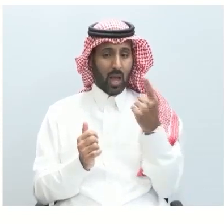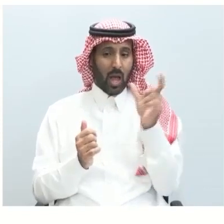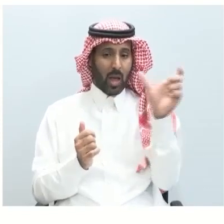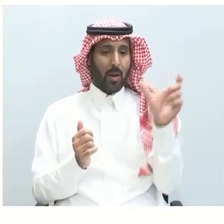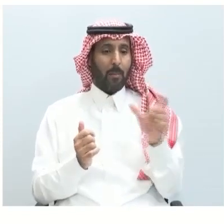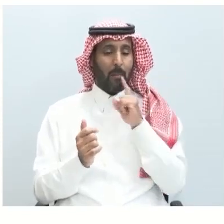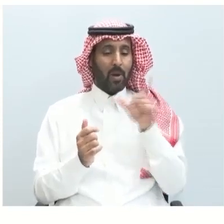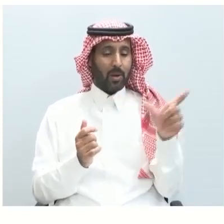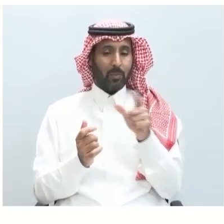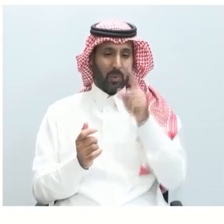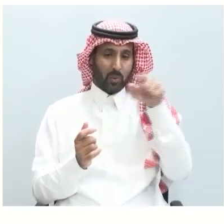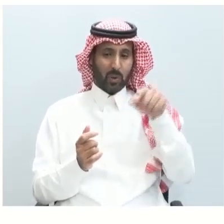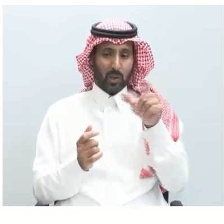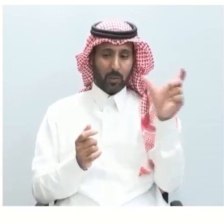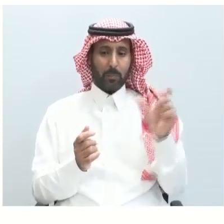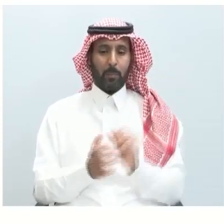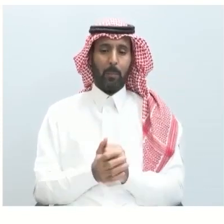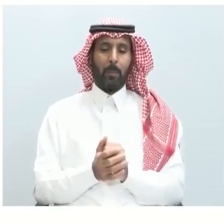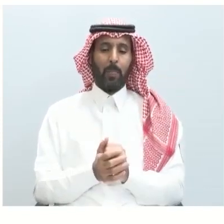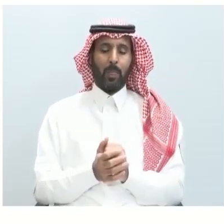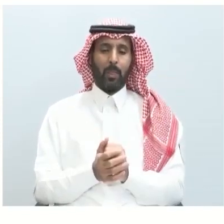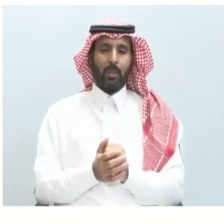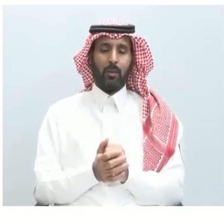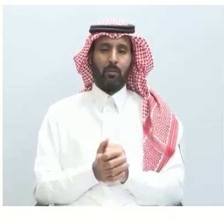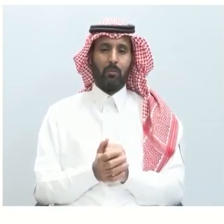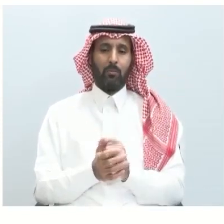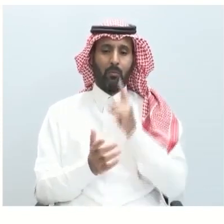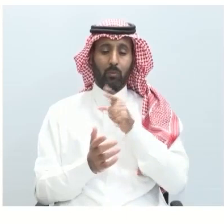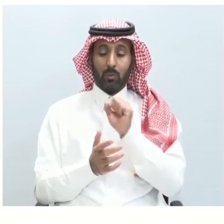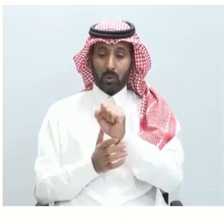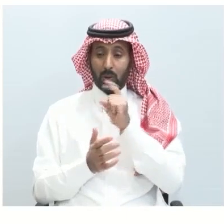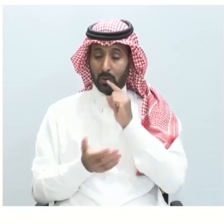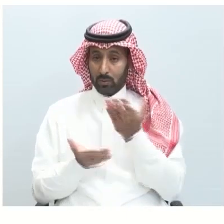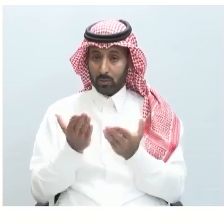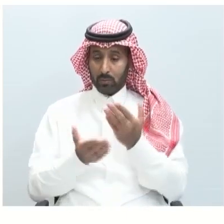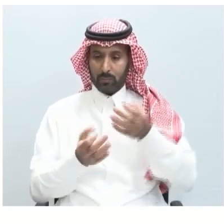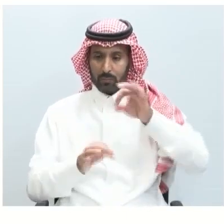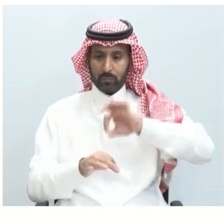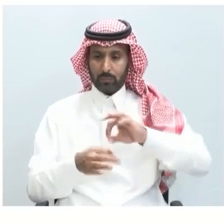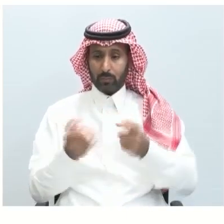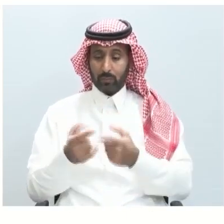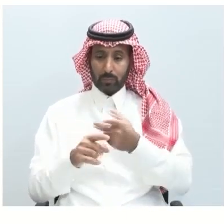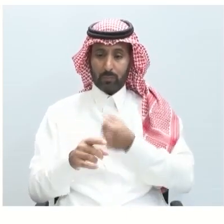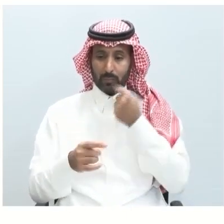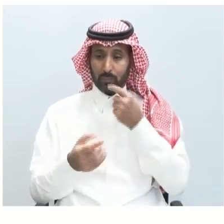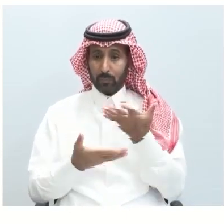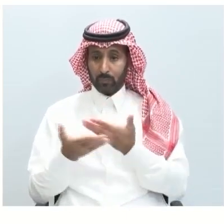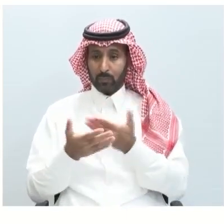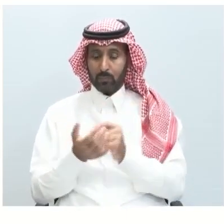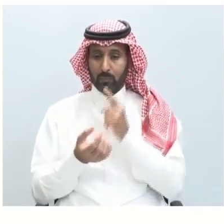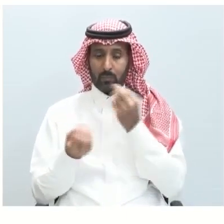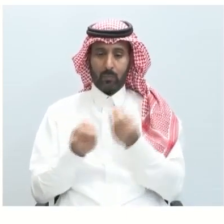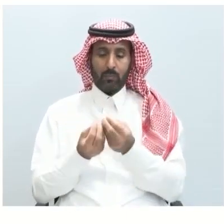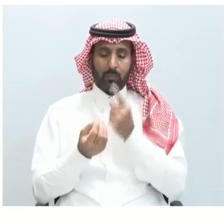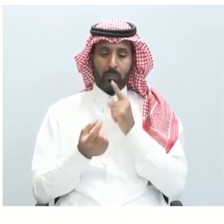العباره الصحيحه او كلمه خطا امام العباره الخاطئه من خواص الاتزان الكيميائي توجد النواتج والمتفاعلات معا وهي